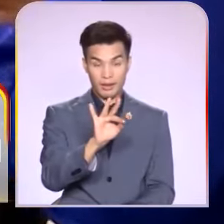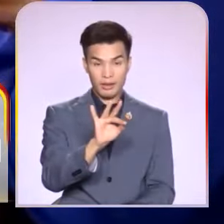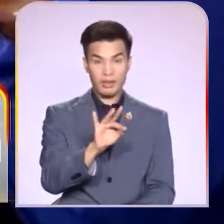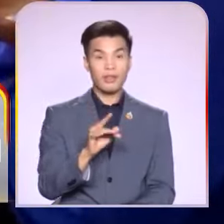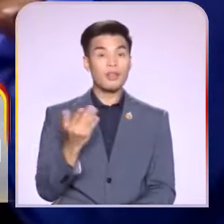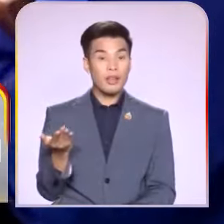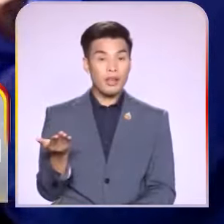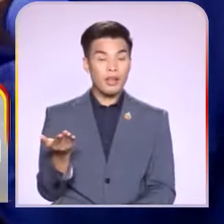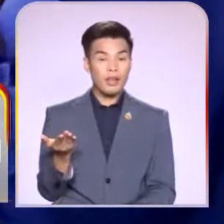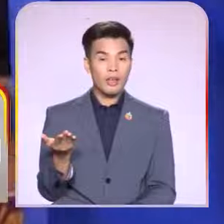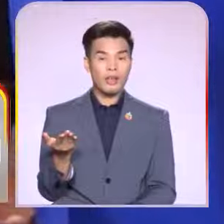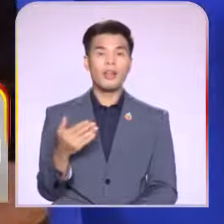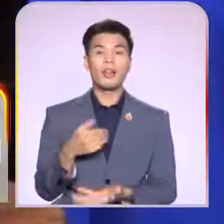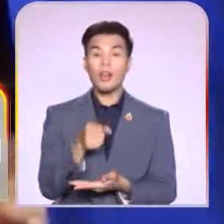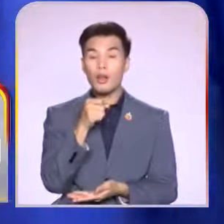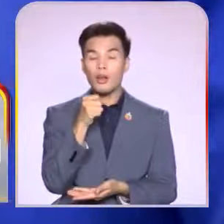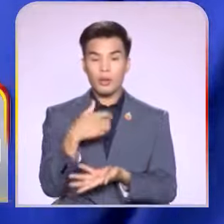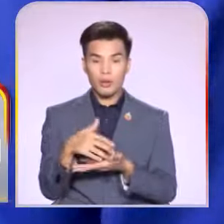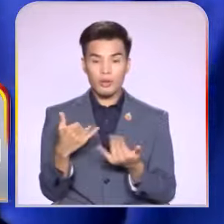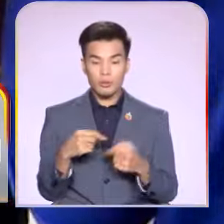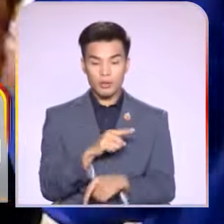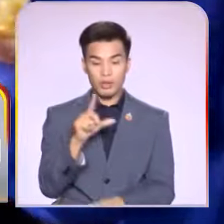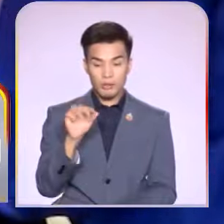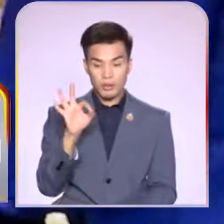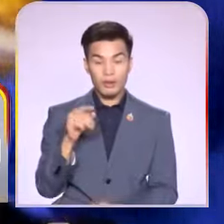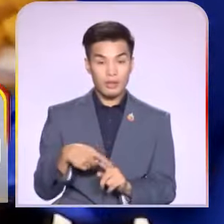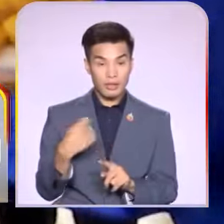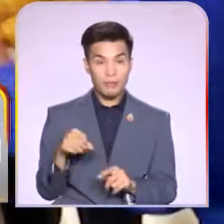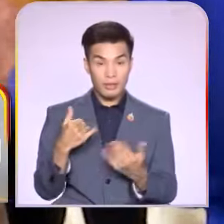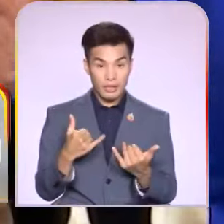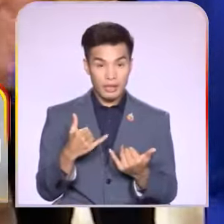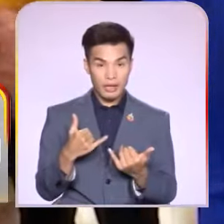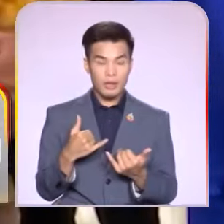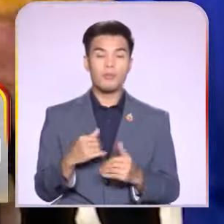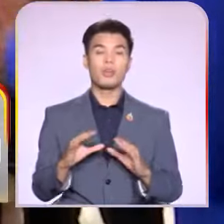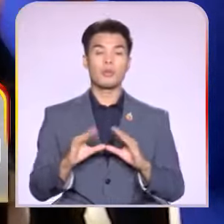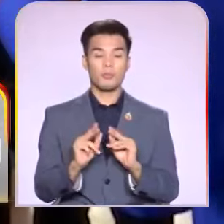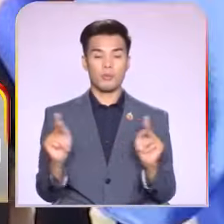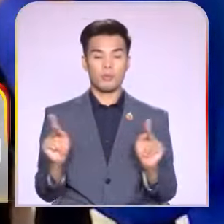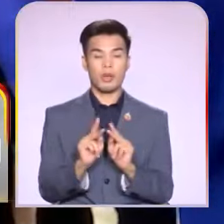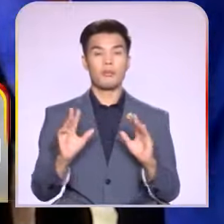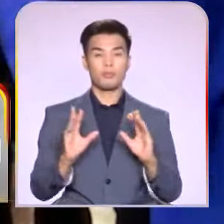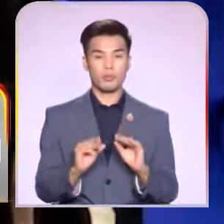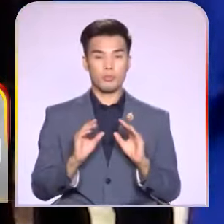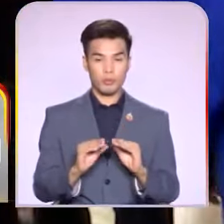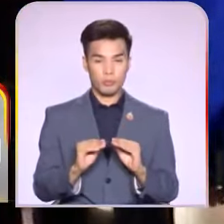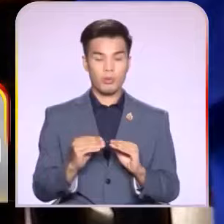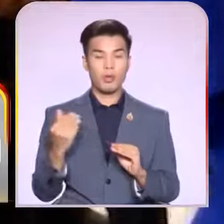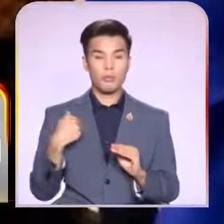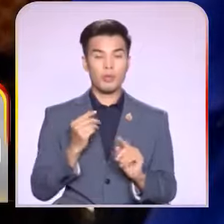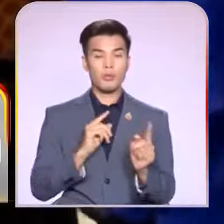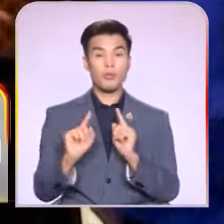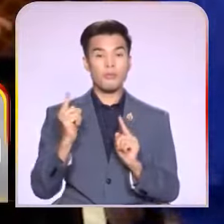ไพบูลย์ให้สัมภาษณ์บอกว่าเดี๋ยววันนี้29ตุลาคมเนี่ยเขาจะมีการประชุมคณะกรรมการบริหารพรรคนะคะเดี๋ยวจะมี